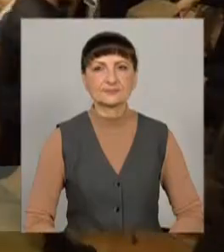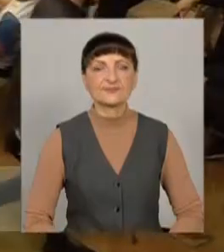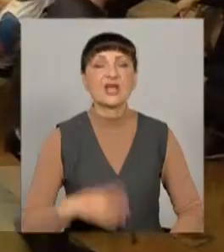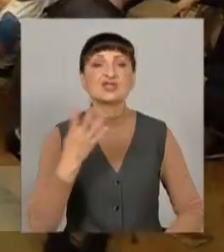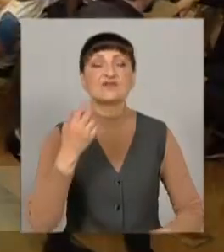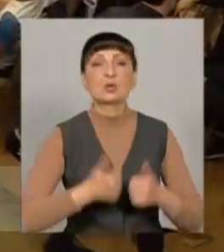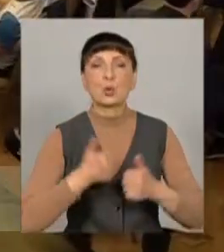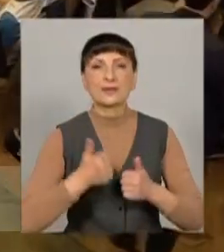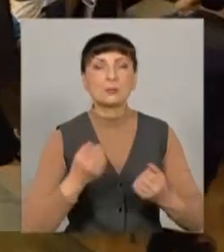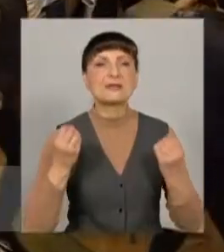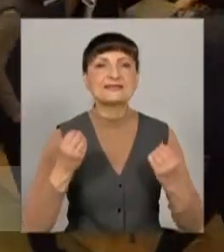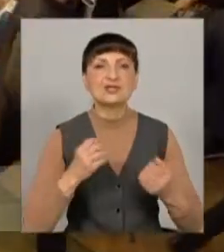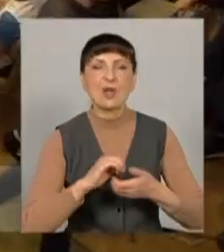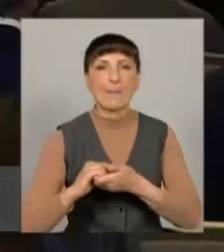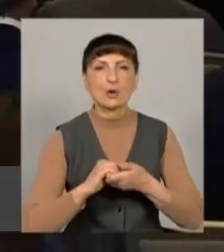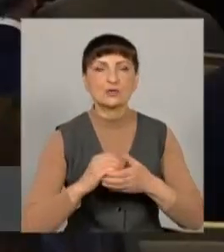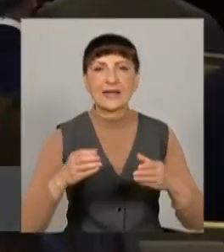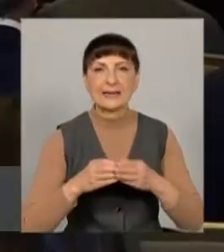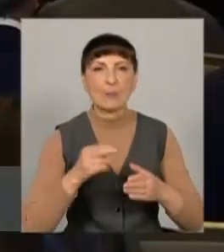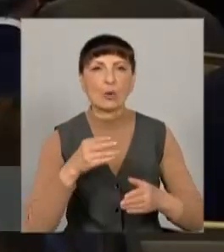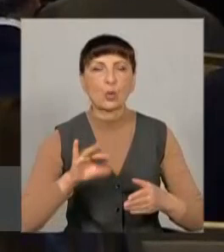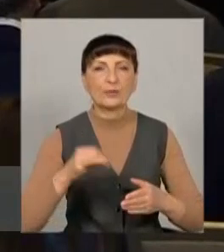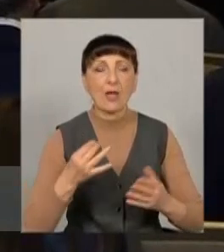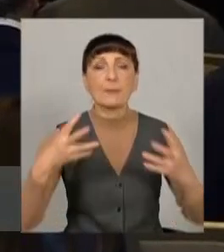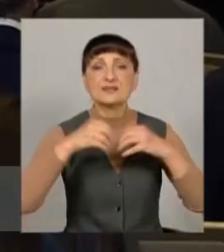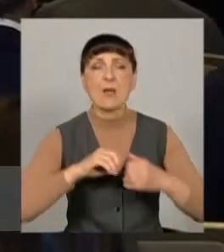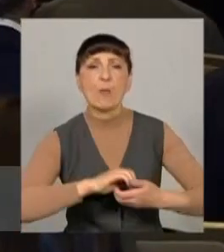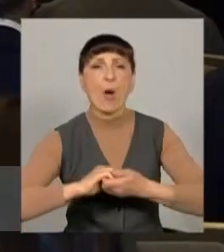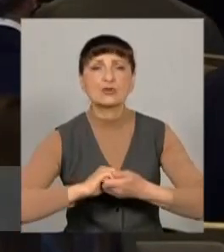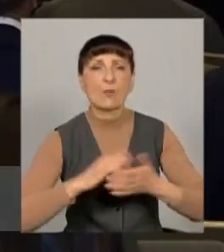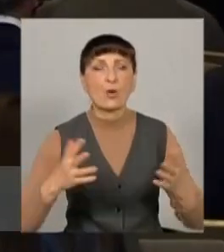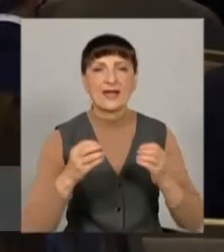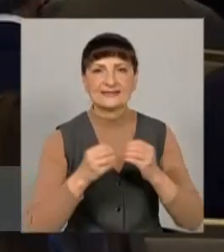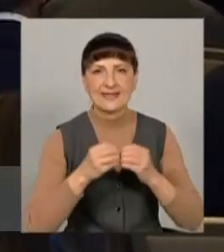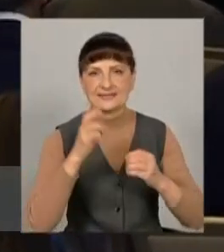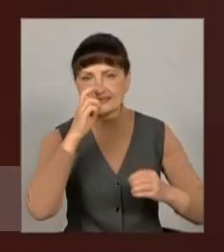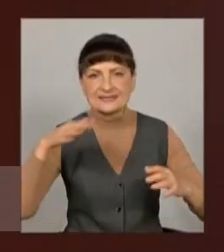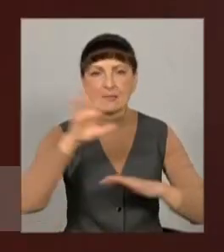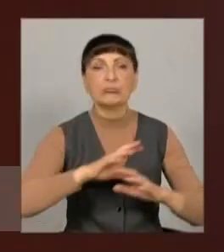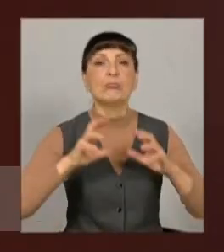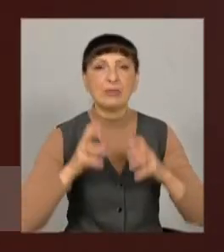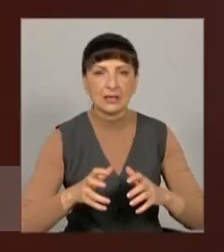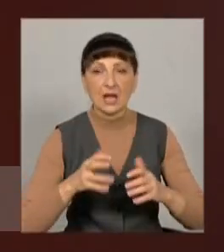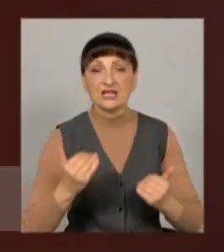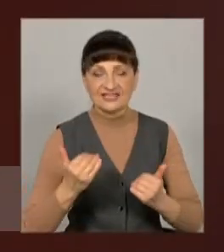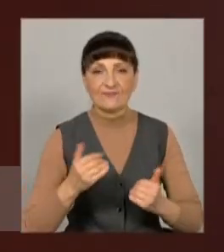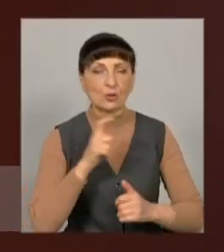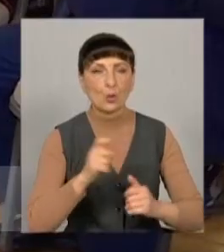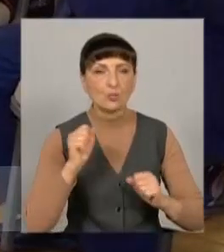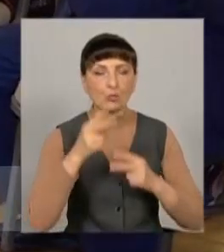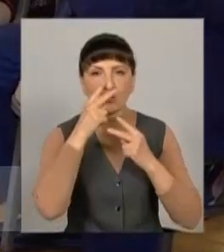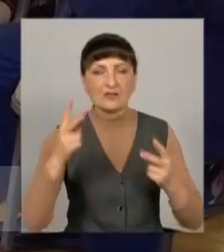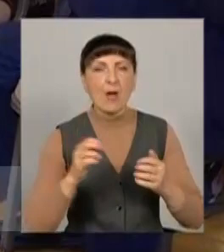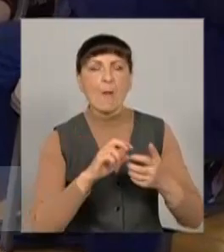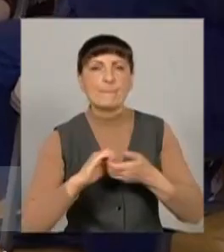4-й турнир престижной борцовской лиги Поддубного объединит борцов более чем из 10 стран мира. Этим вечером зрители смогут увидеть бои